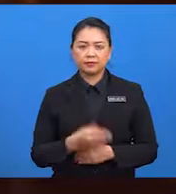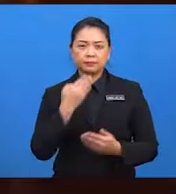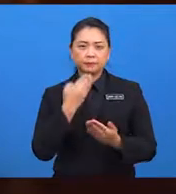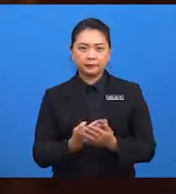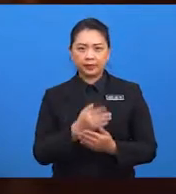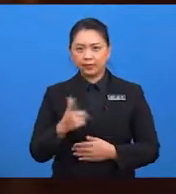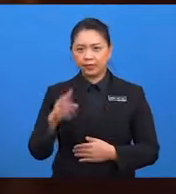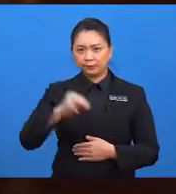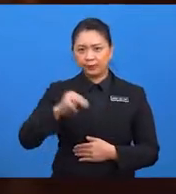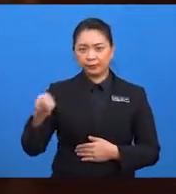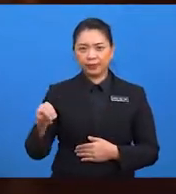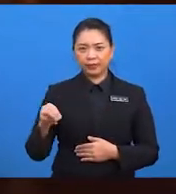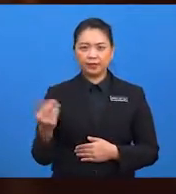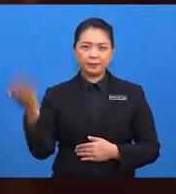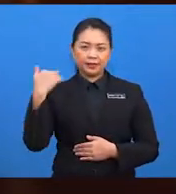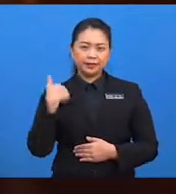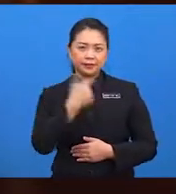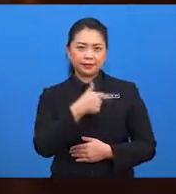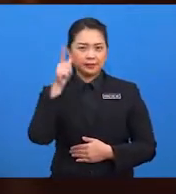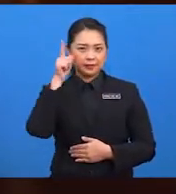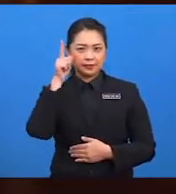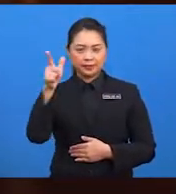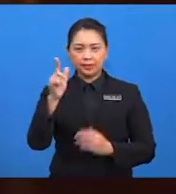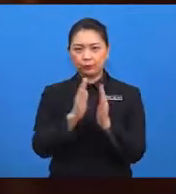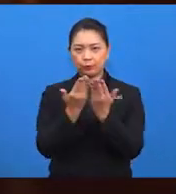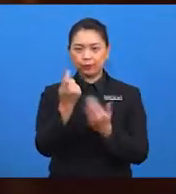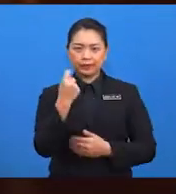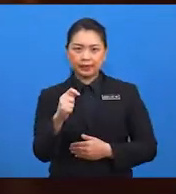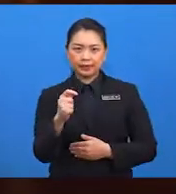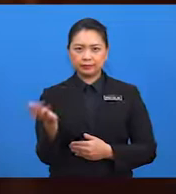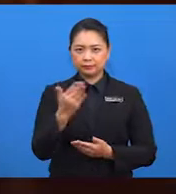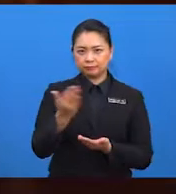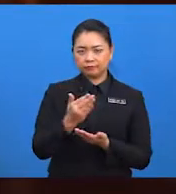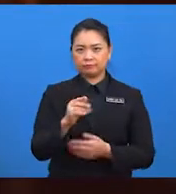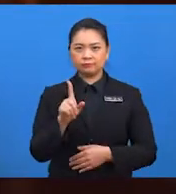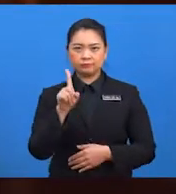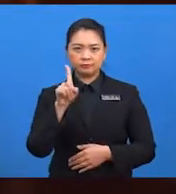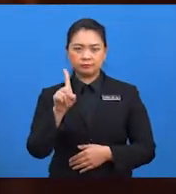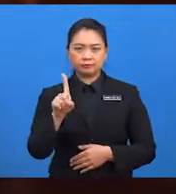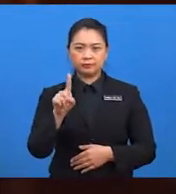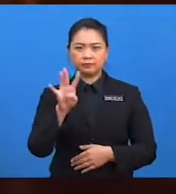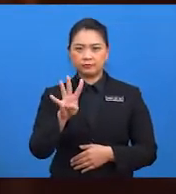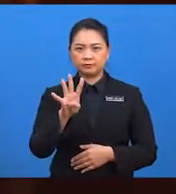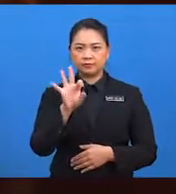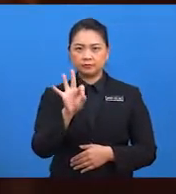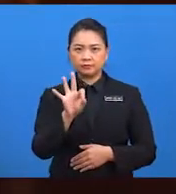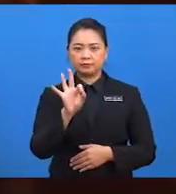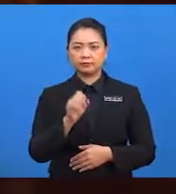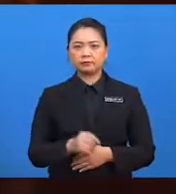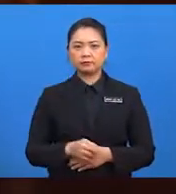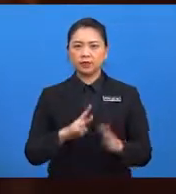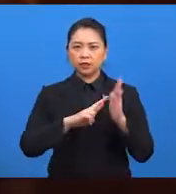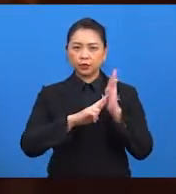Baiklah murid-murid, mari kita lihat buku teks muka surat 149.